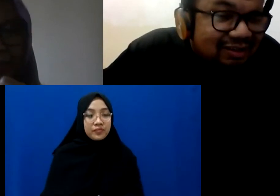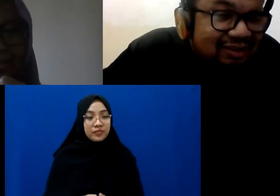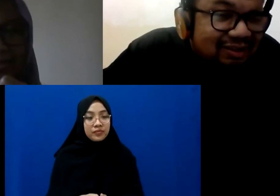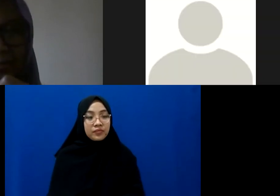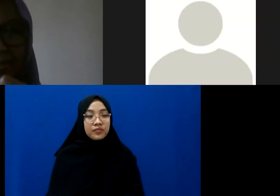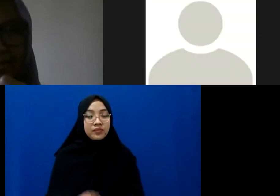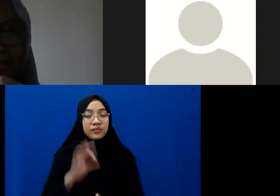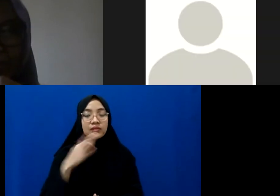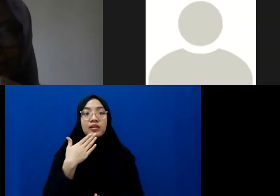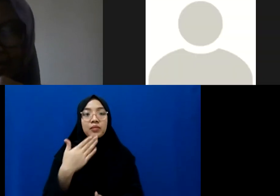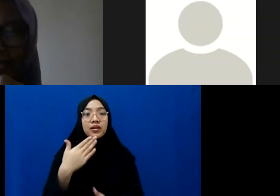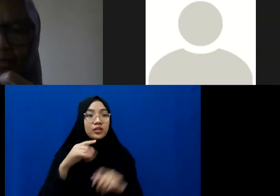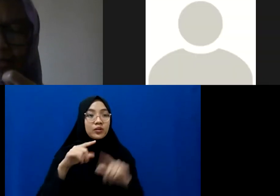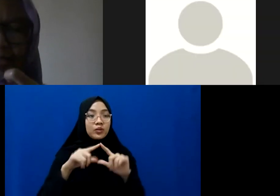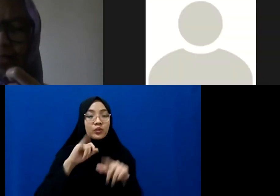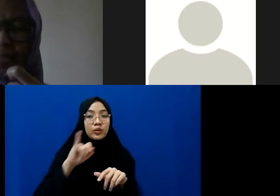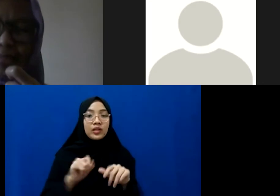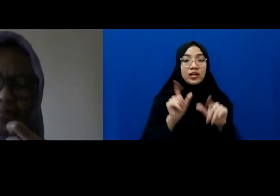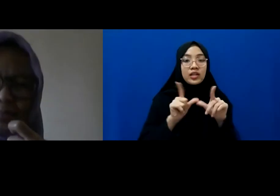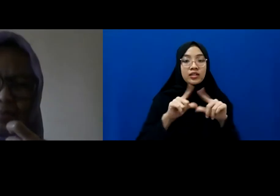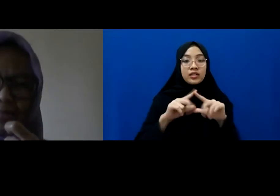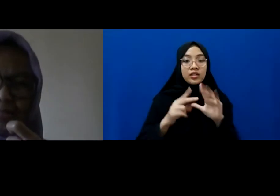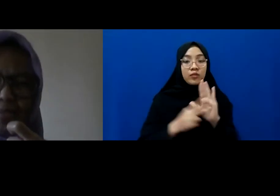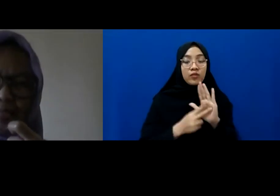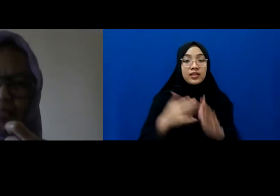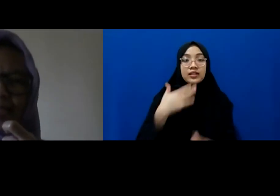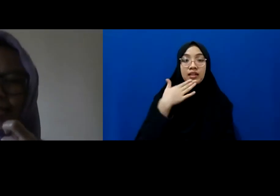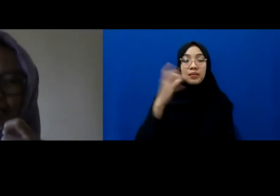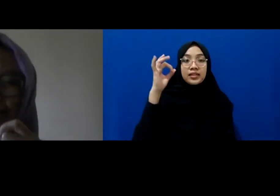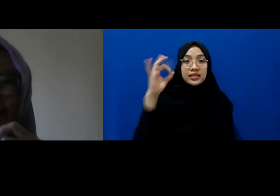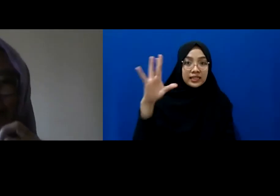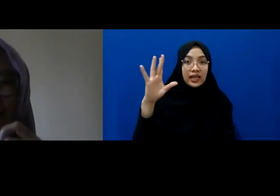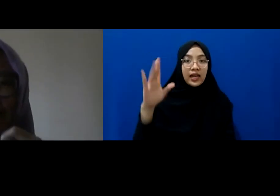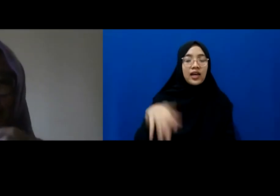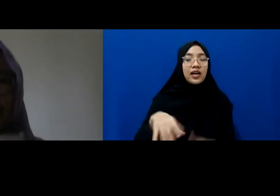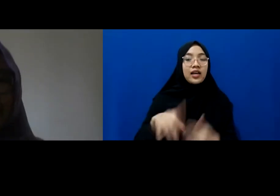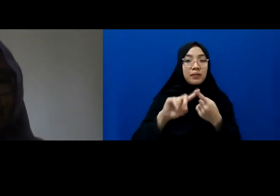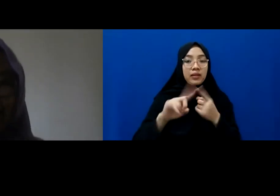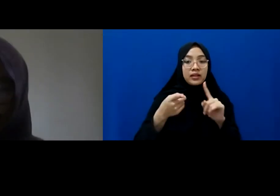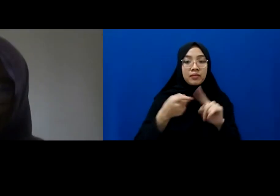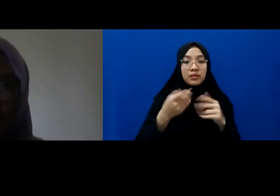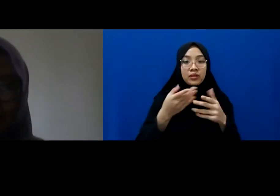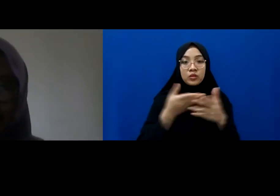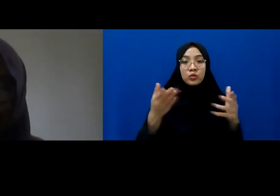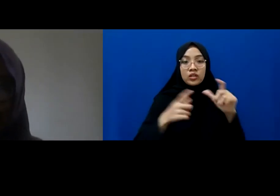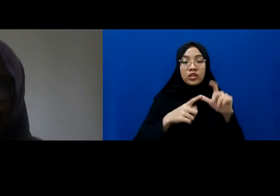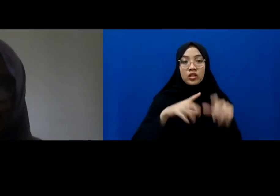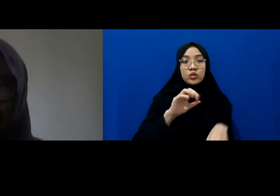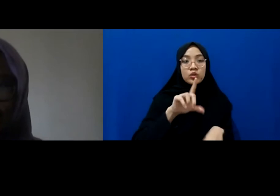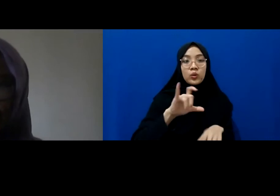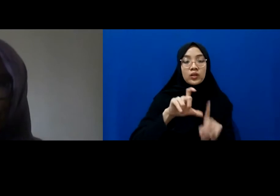Terima kasih Mas Ajiwan. Selamat siang kawan-kawan solidar semuanya.